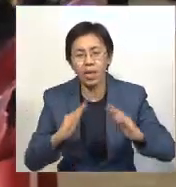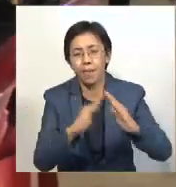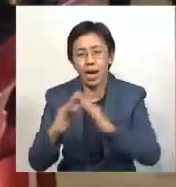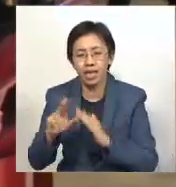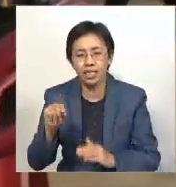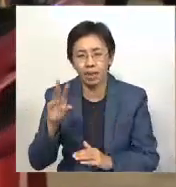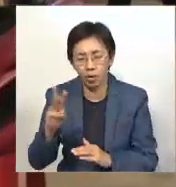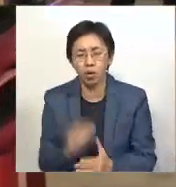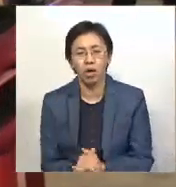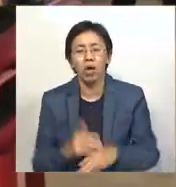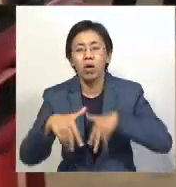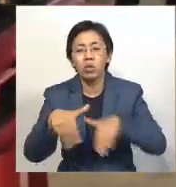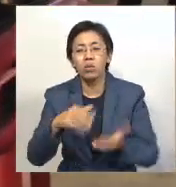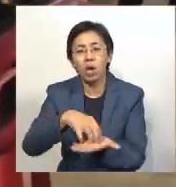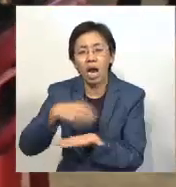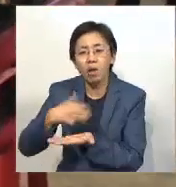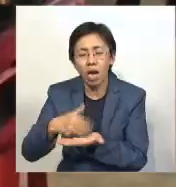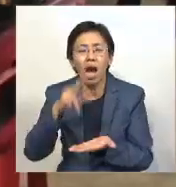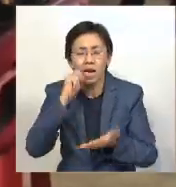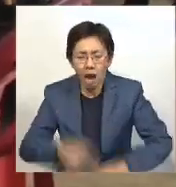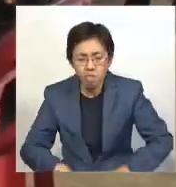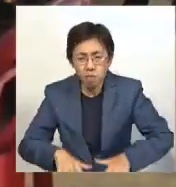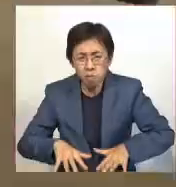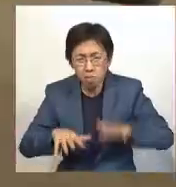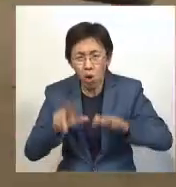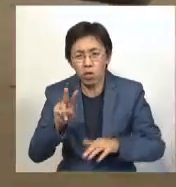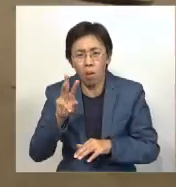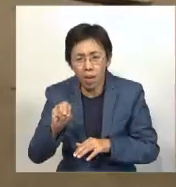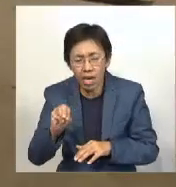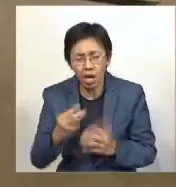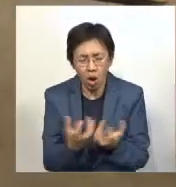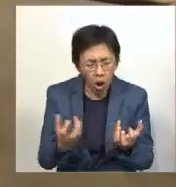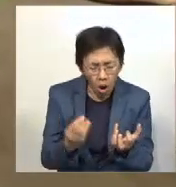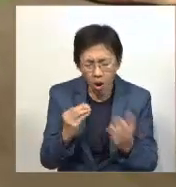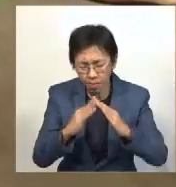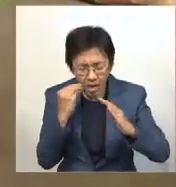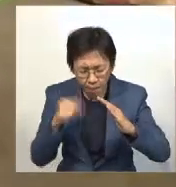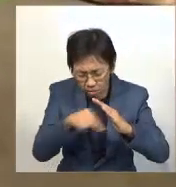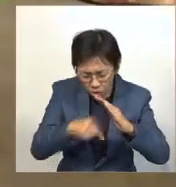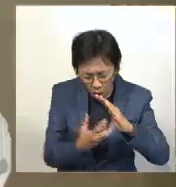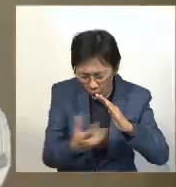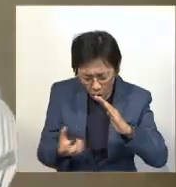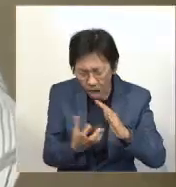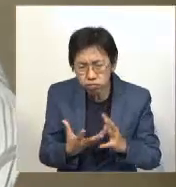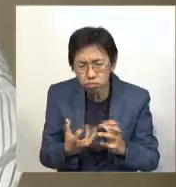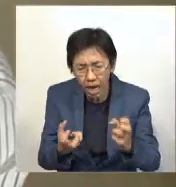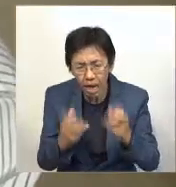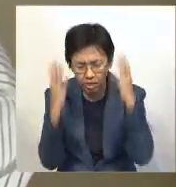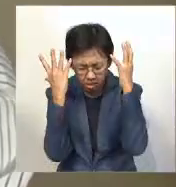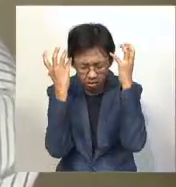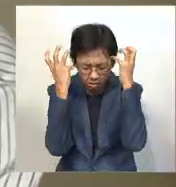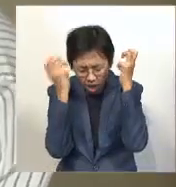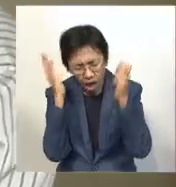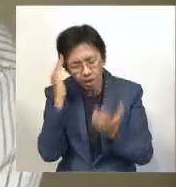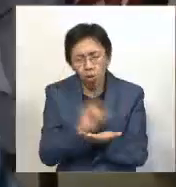เรือนโดยชาวบ้านเล่าว่าน้ำท่วมสูงประมาณ2เมตรข้าวของภายในบ้านเสียหายทั้งหมดทำให้เกิดความเครียดนอน